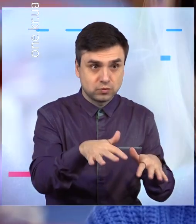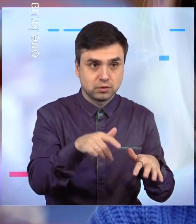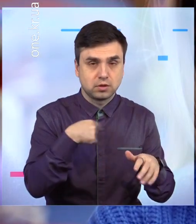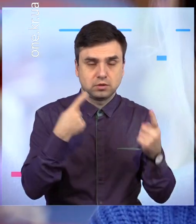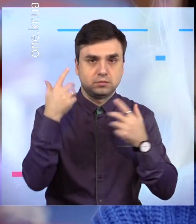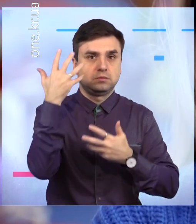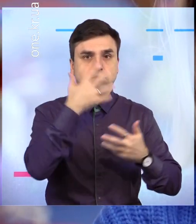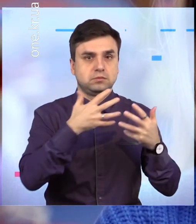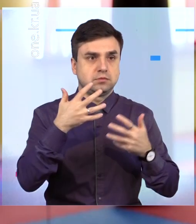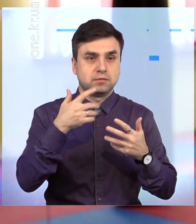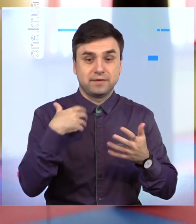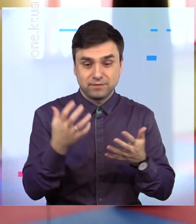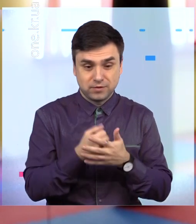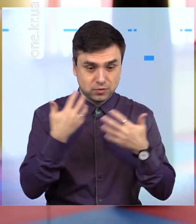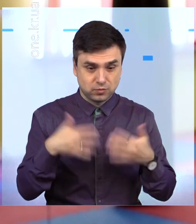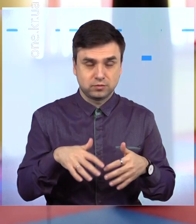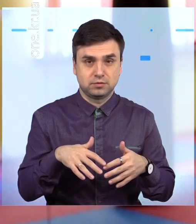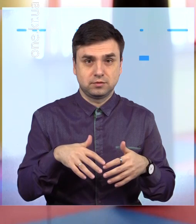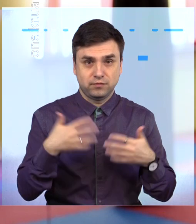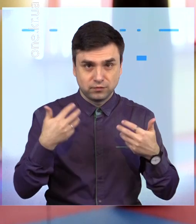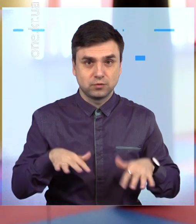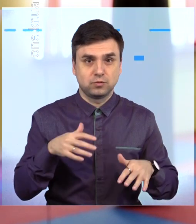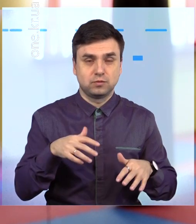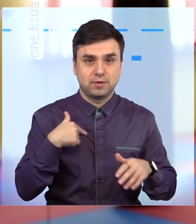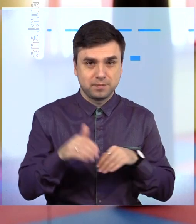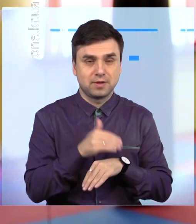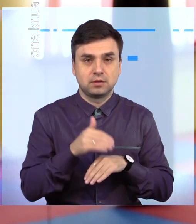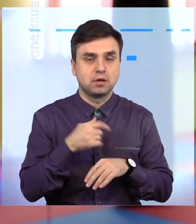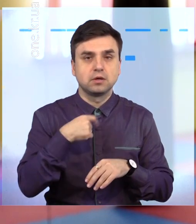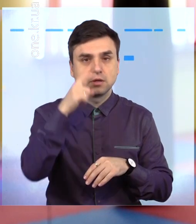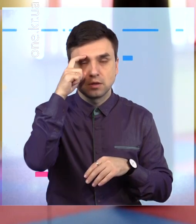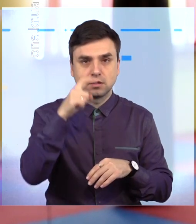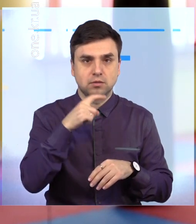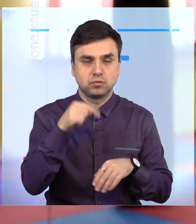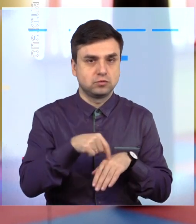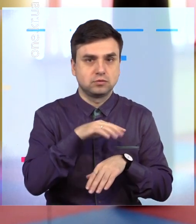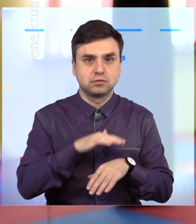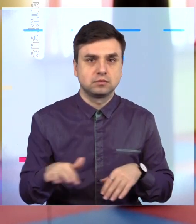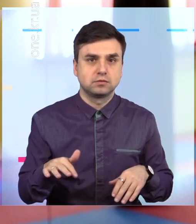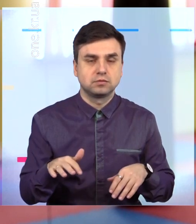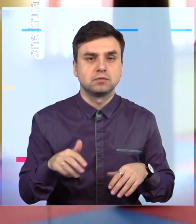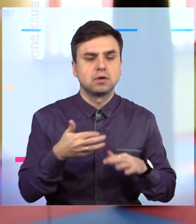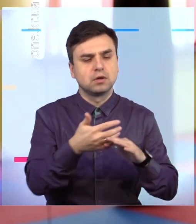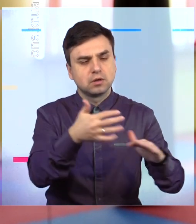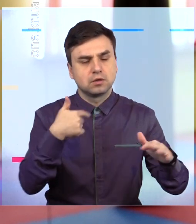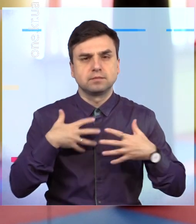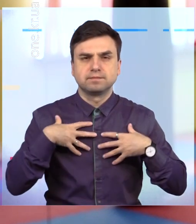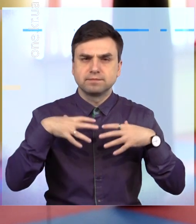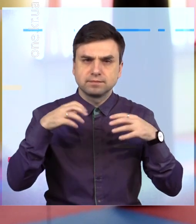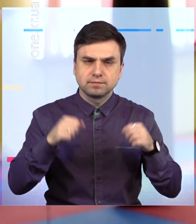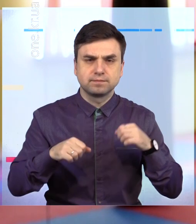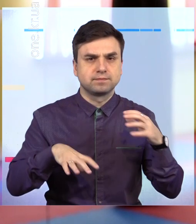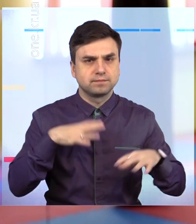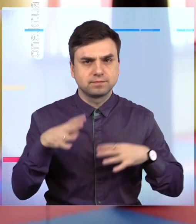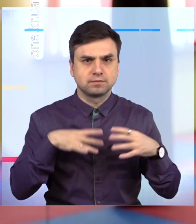турнире. И говорю себе, что я сделал многое для того, чтобы дойти до этого, что я много пахал, что много тренировался,